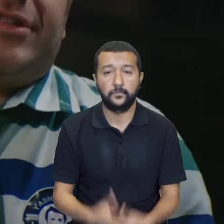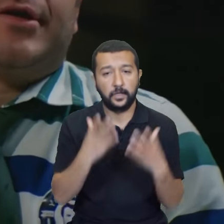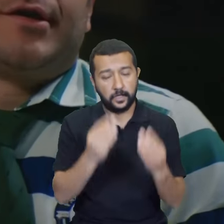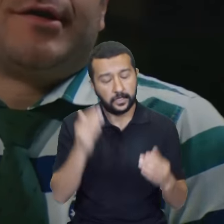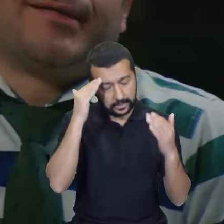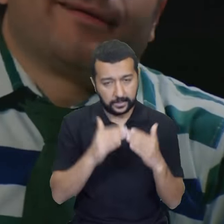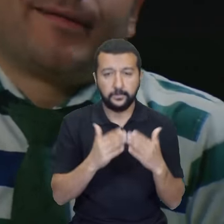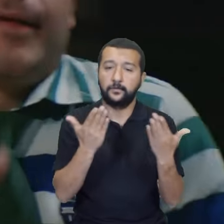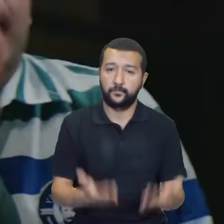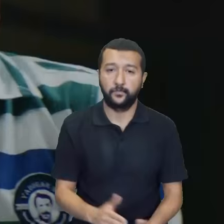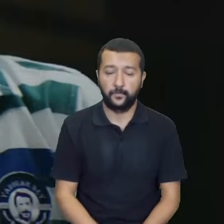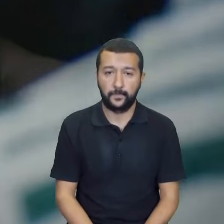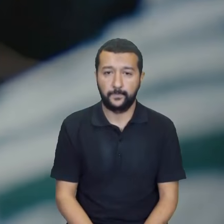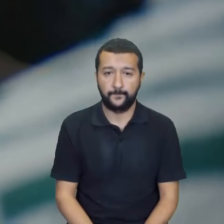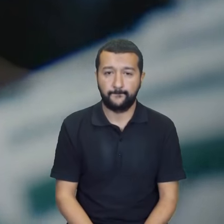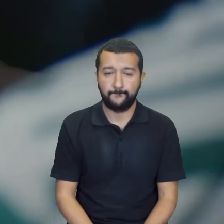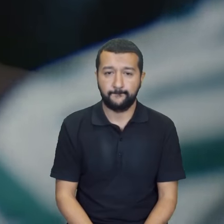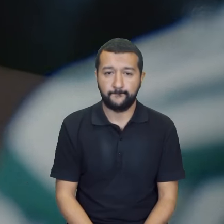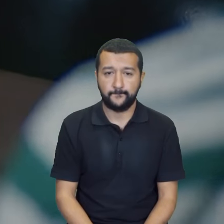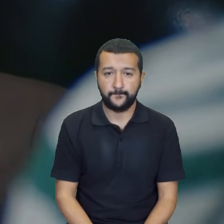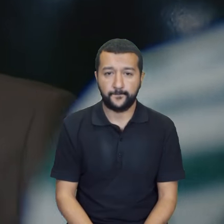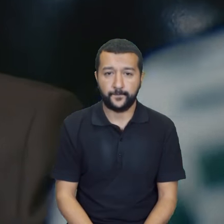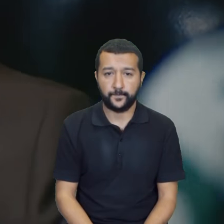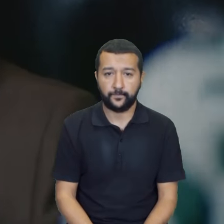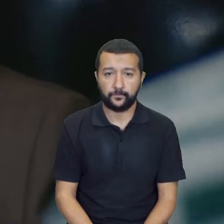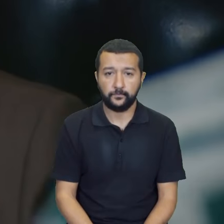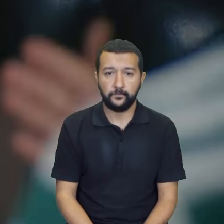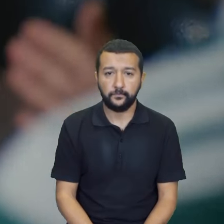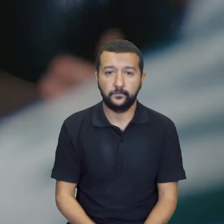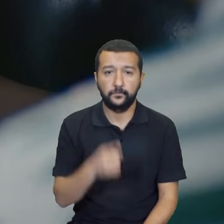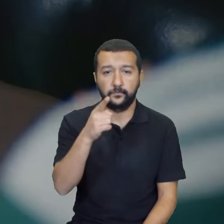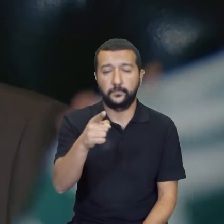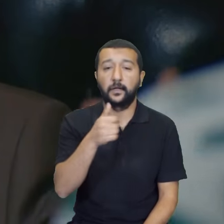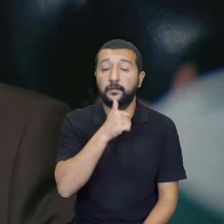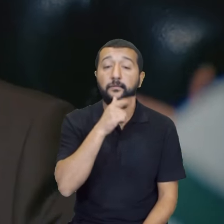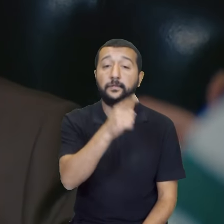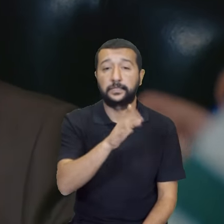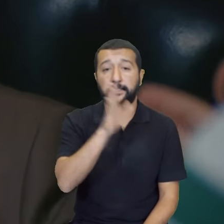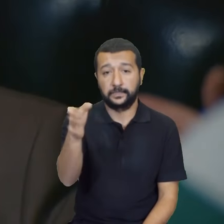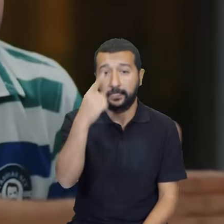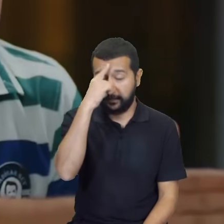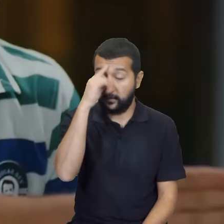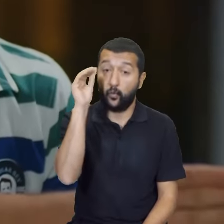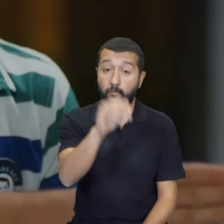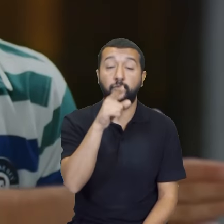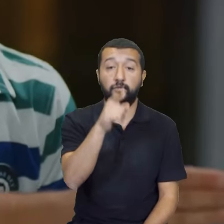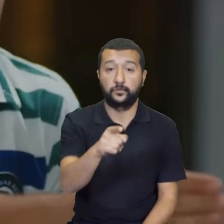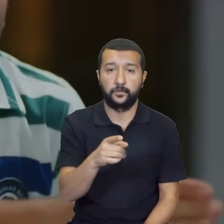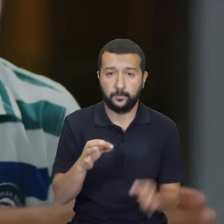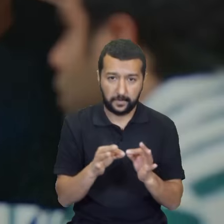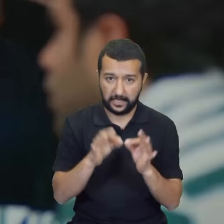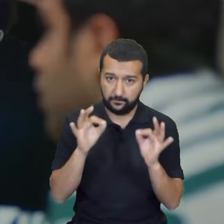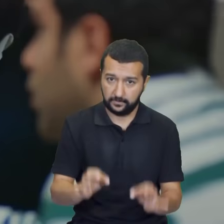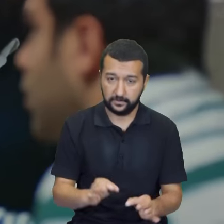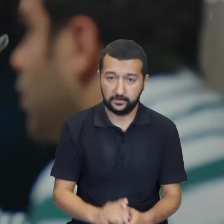Peki anlaştık. Nuri'nin çaprazını elini uzattı. Badem. Git alnından öp şunu. Badem